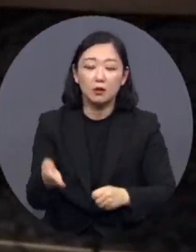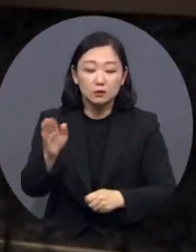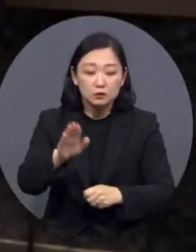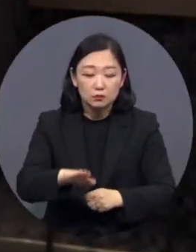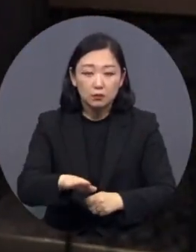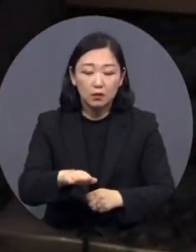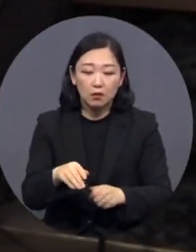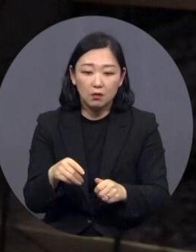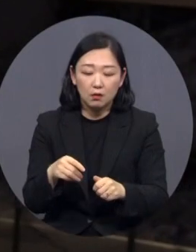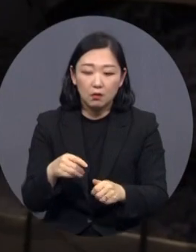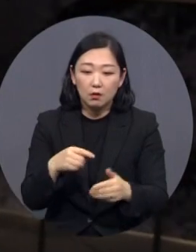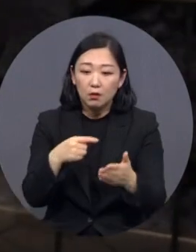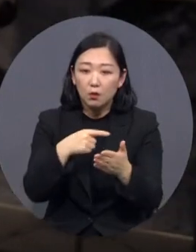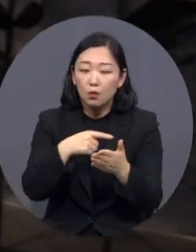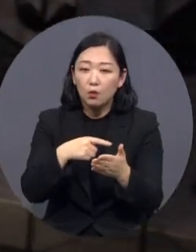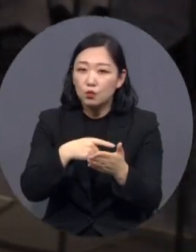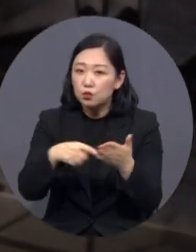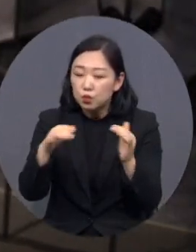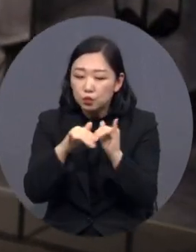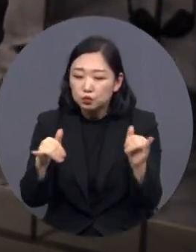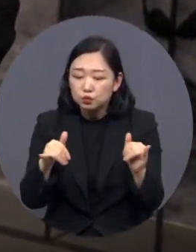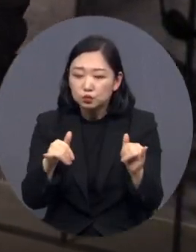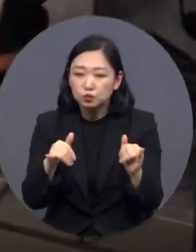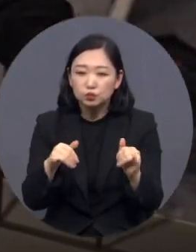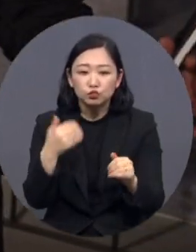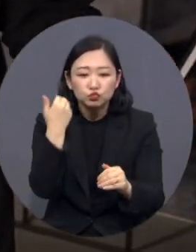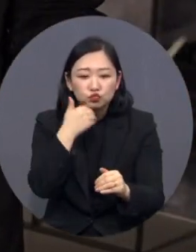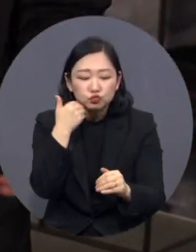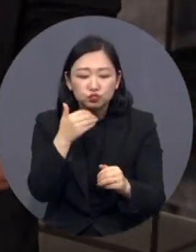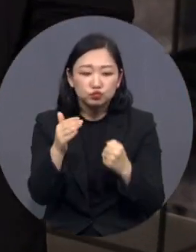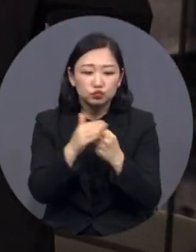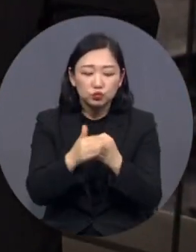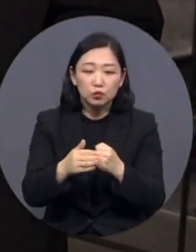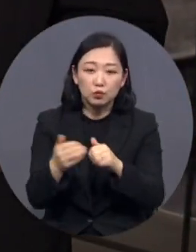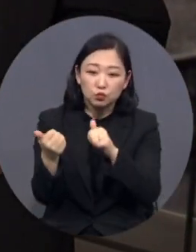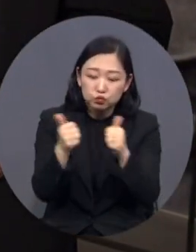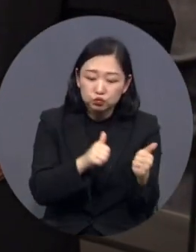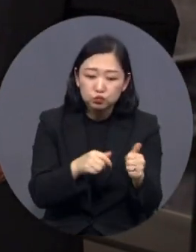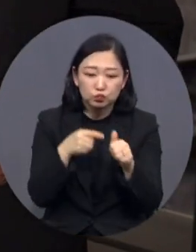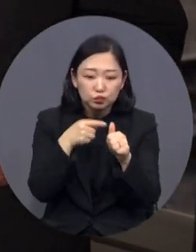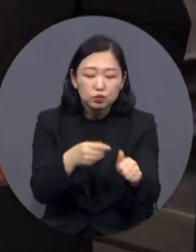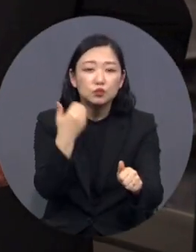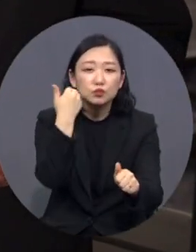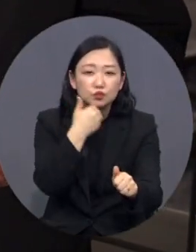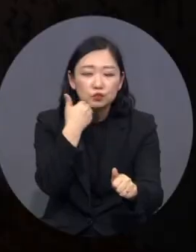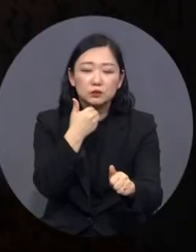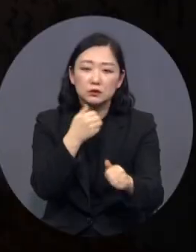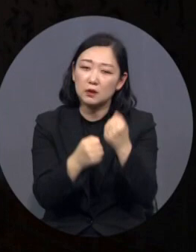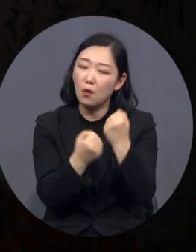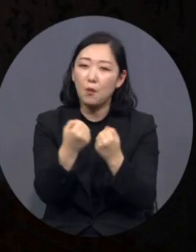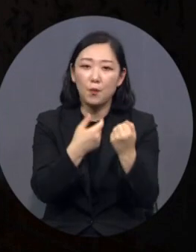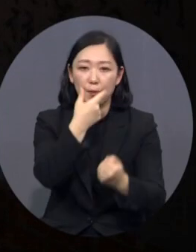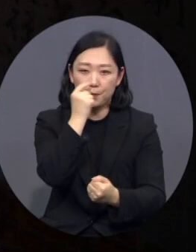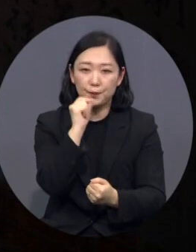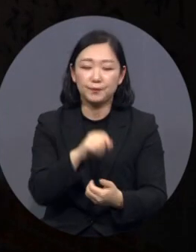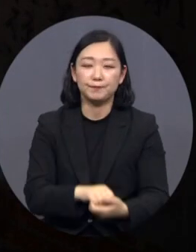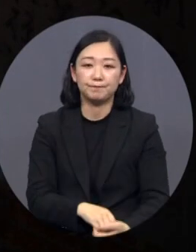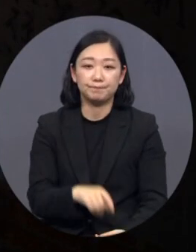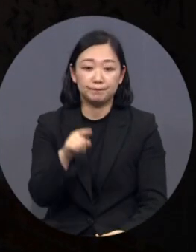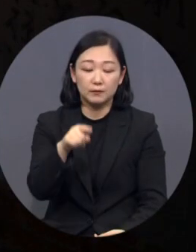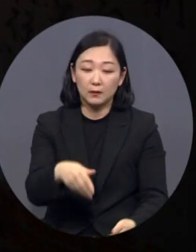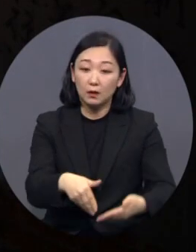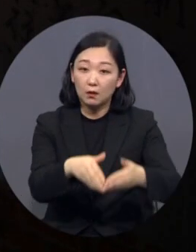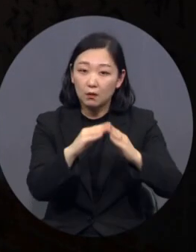어디에서도 희생자들 외에 누구에 의해 죽임을 당했는지는 전혀 설명돼 있지 않습니다 이곳에 설치된